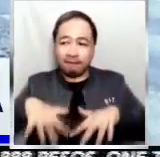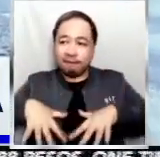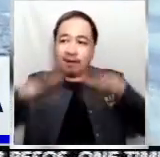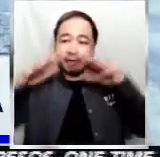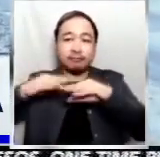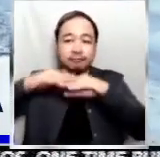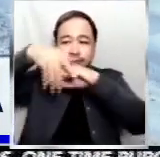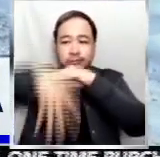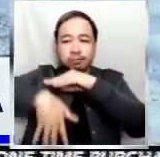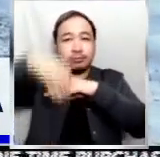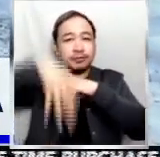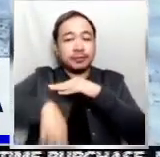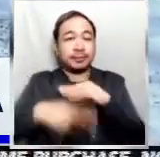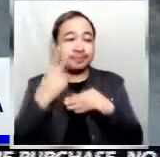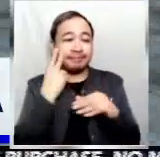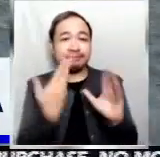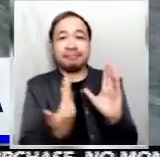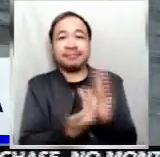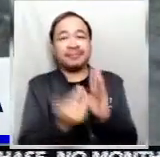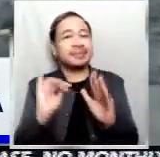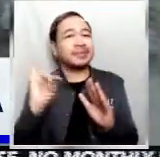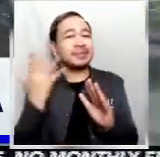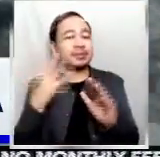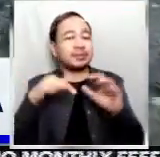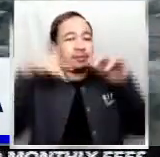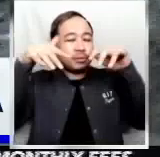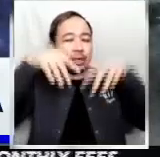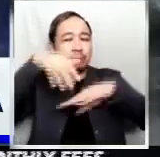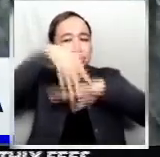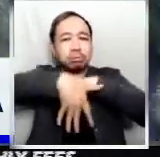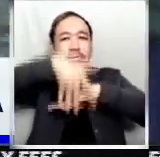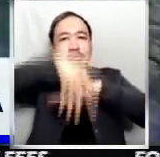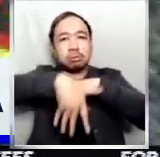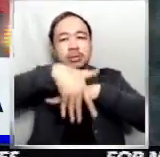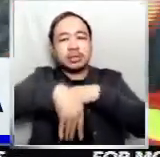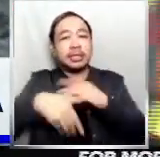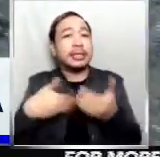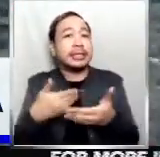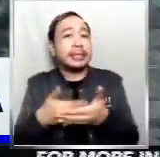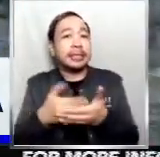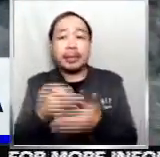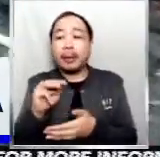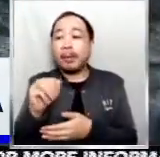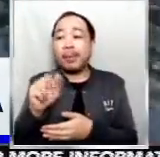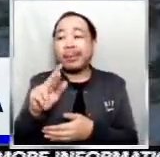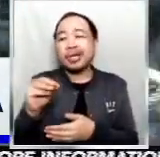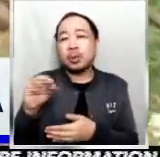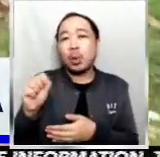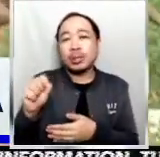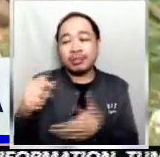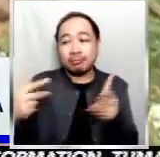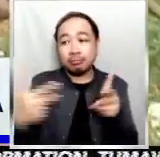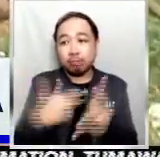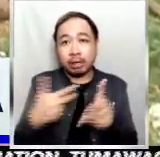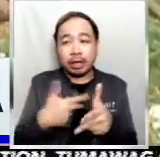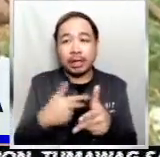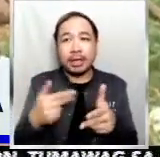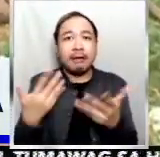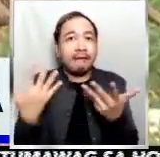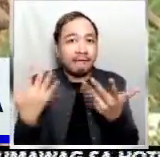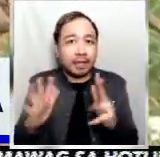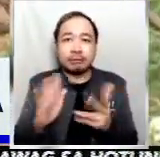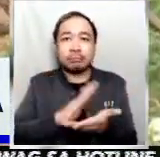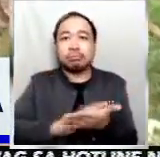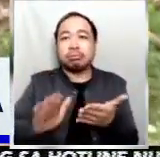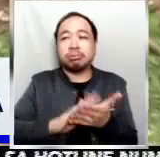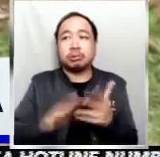ito sa gilid ng kalsada. Sa bahagi ng Marcos Highway sa Tuba-Benguet, naalis na ang mga humambalang na lupa at malaking tipak ng bato. Ayon